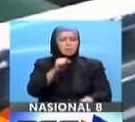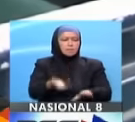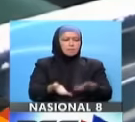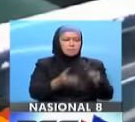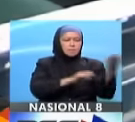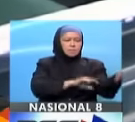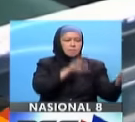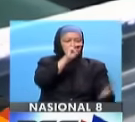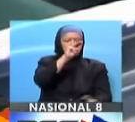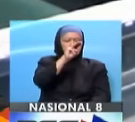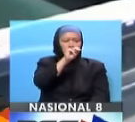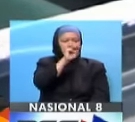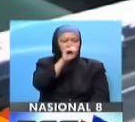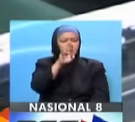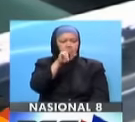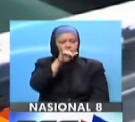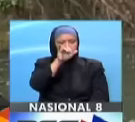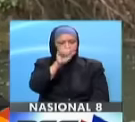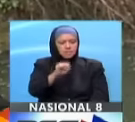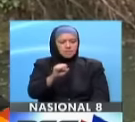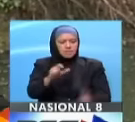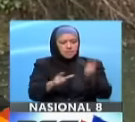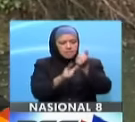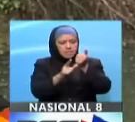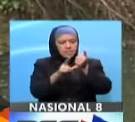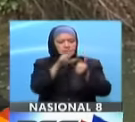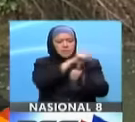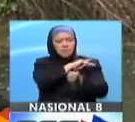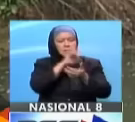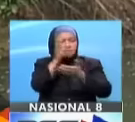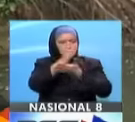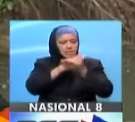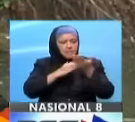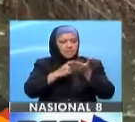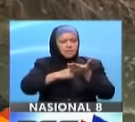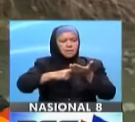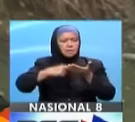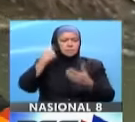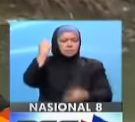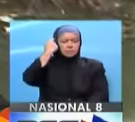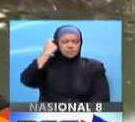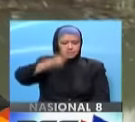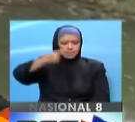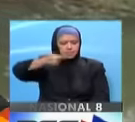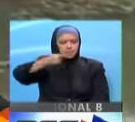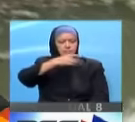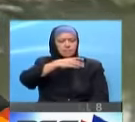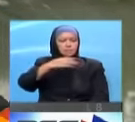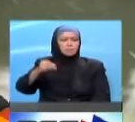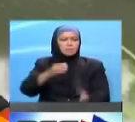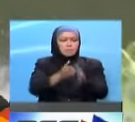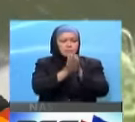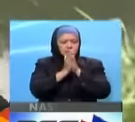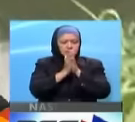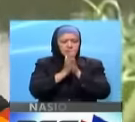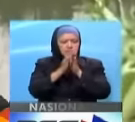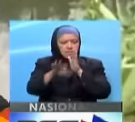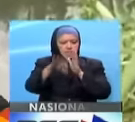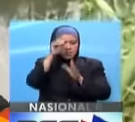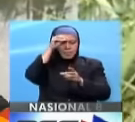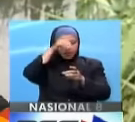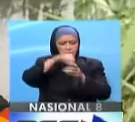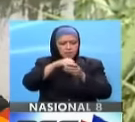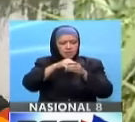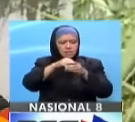merupakan timbalan Ketua Bahagian Bicara dan Rayuan di Jabatan Peguam Negara ditemui dalam tong drum berisi konkrit